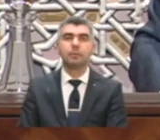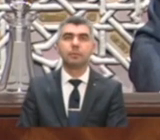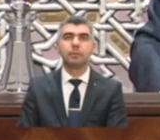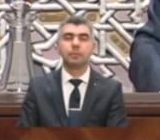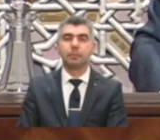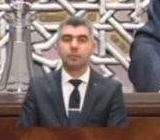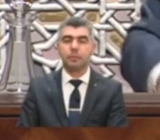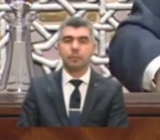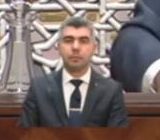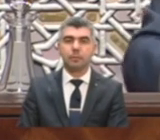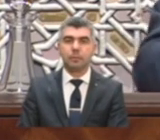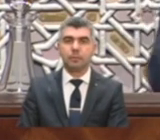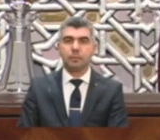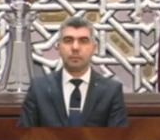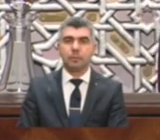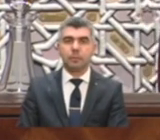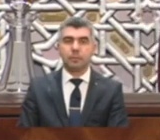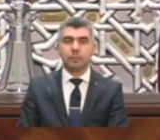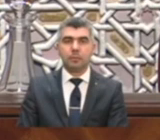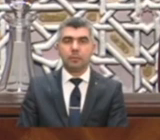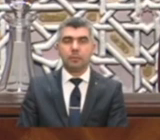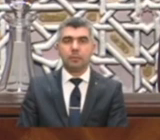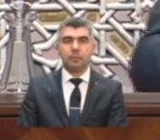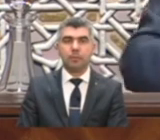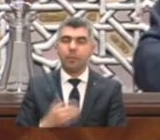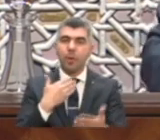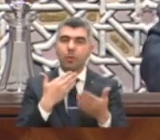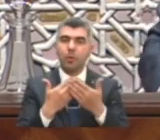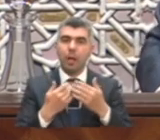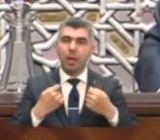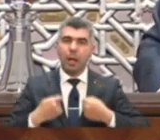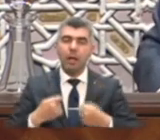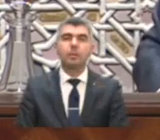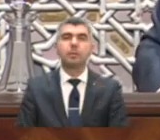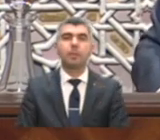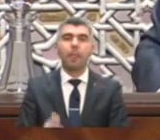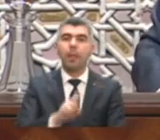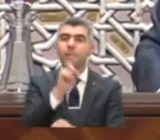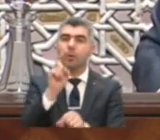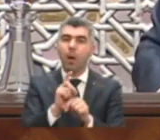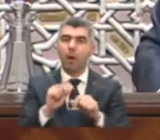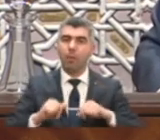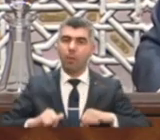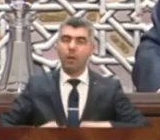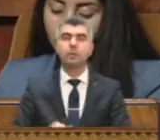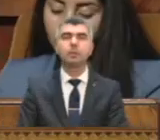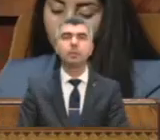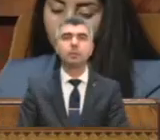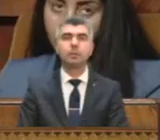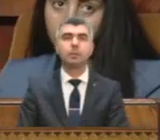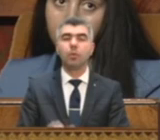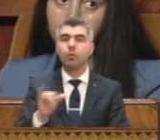تفضلوا السيدة النائبة المحترمة. شكرا سيد الرئيس. نسائلكم سيد الوزير المحترم